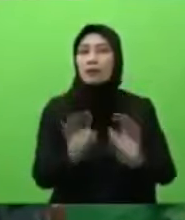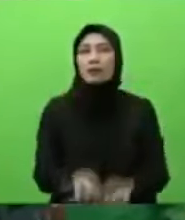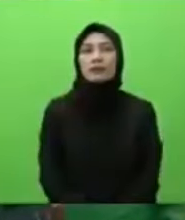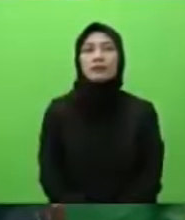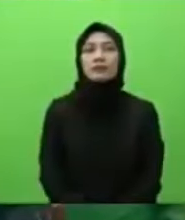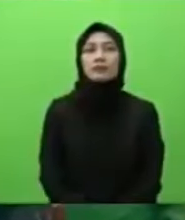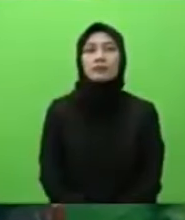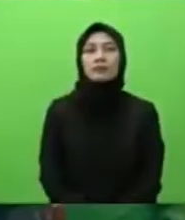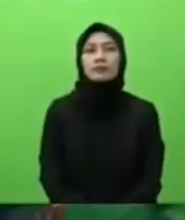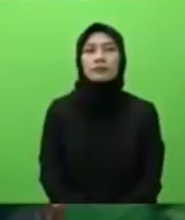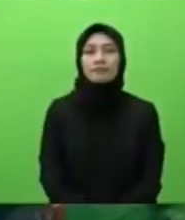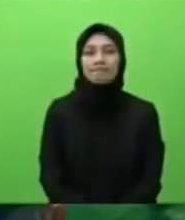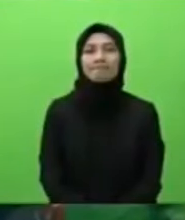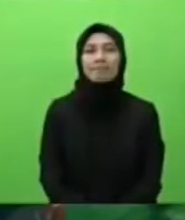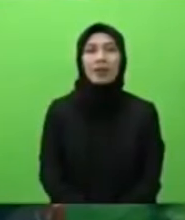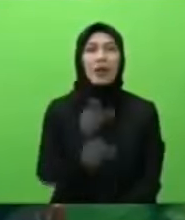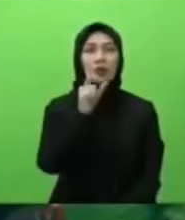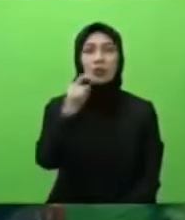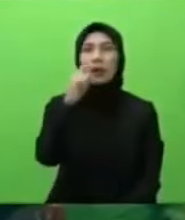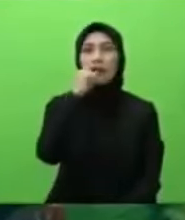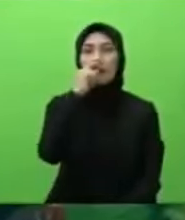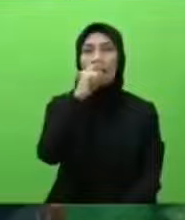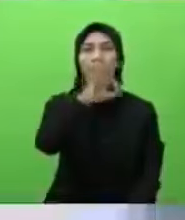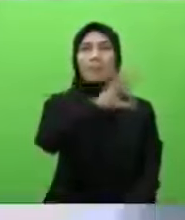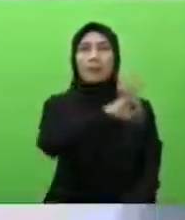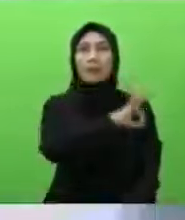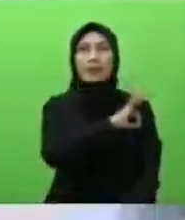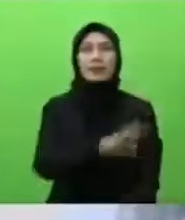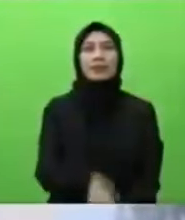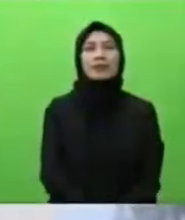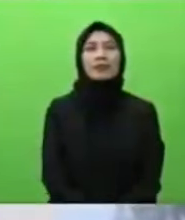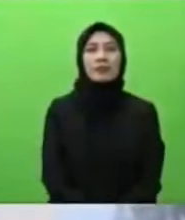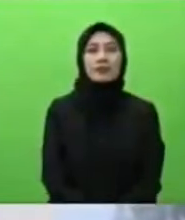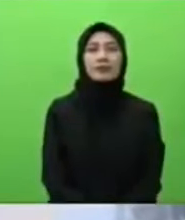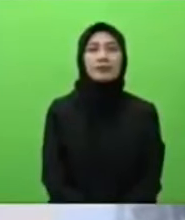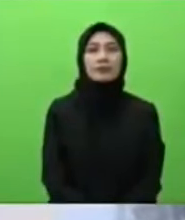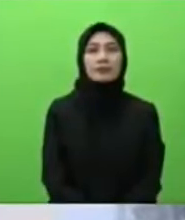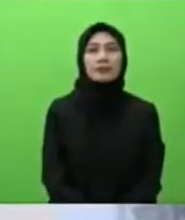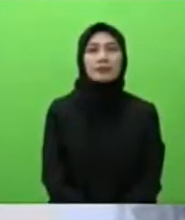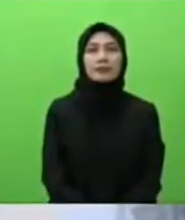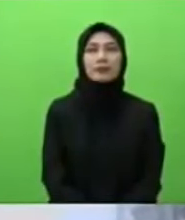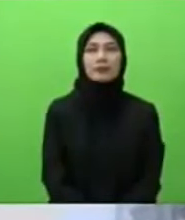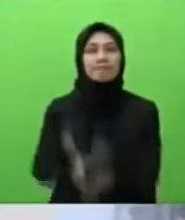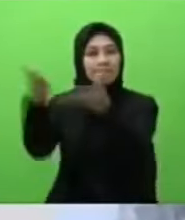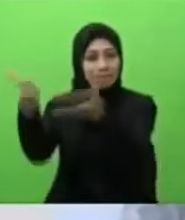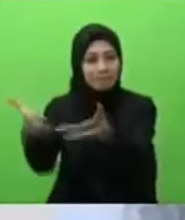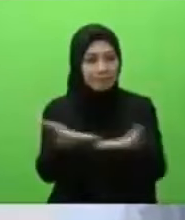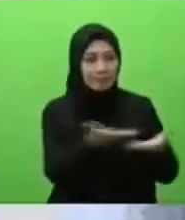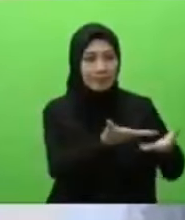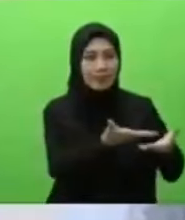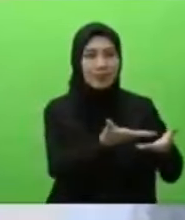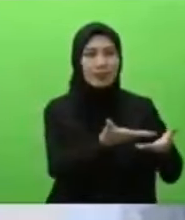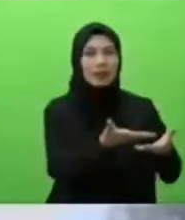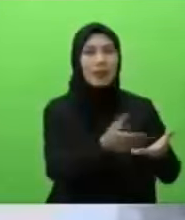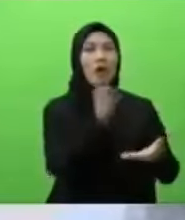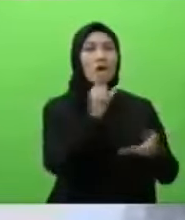mudah kepada bapak presiden kami mohonkan amanat dan membuka secara